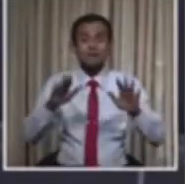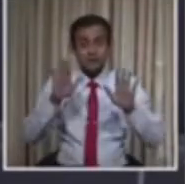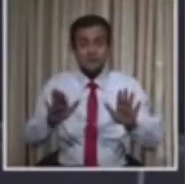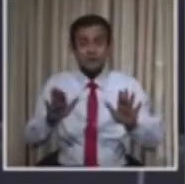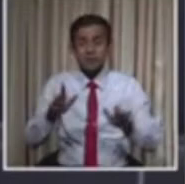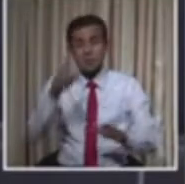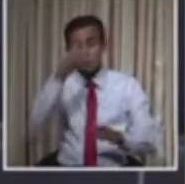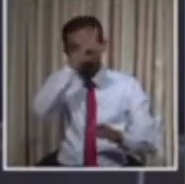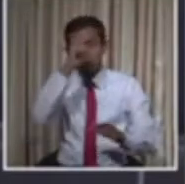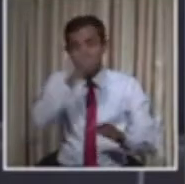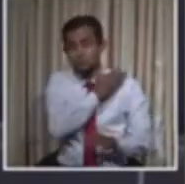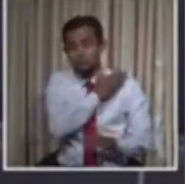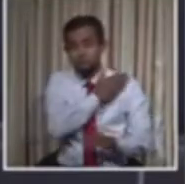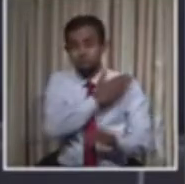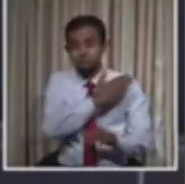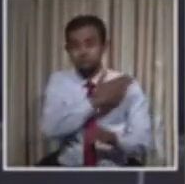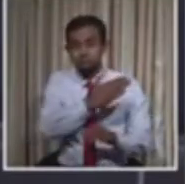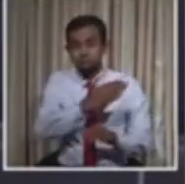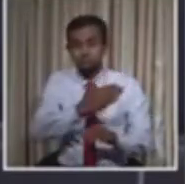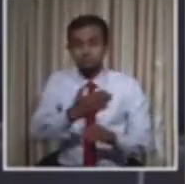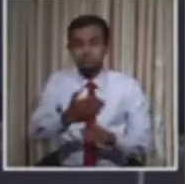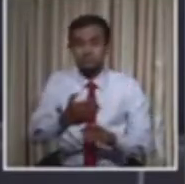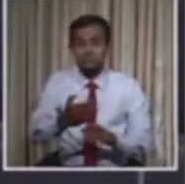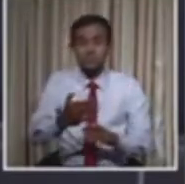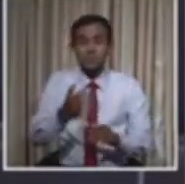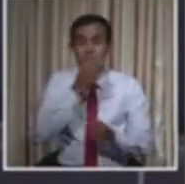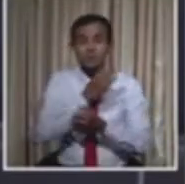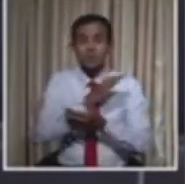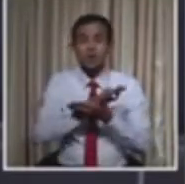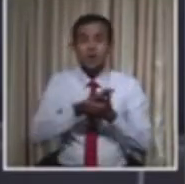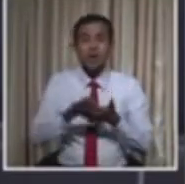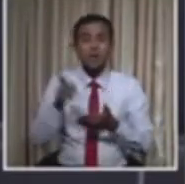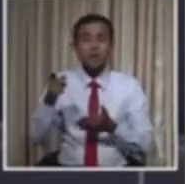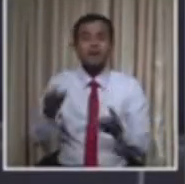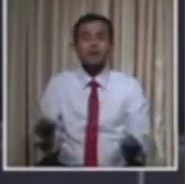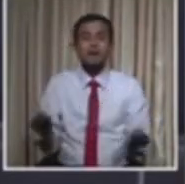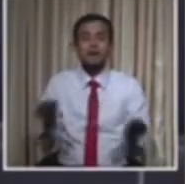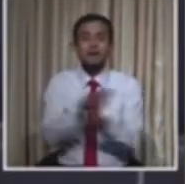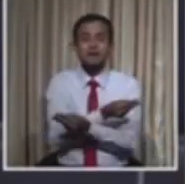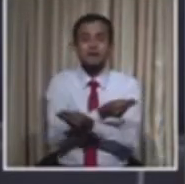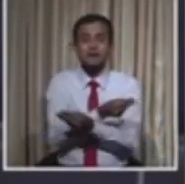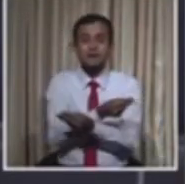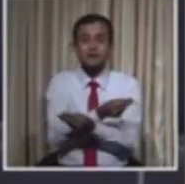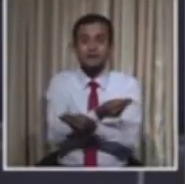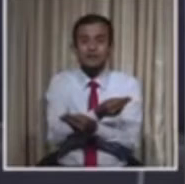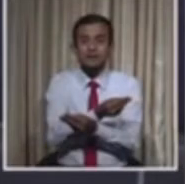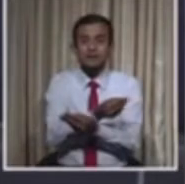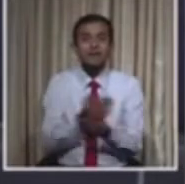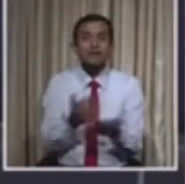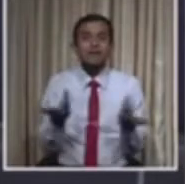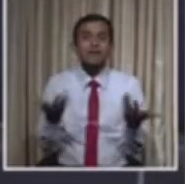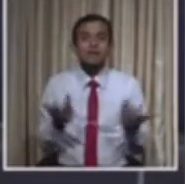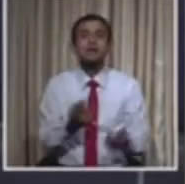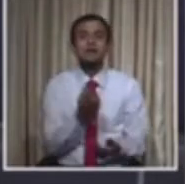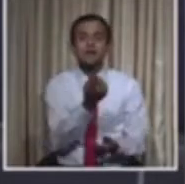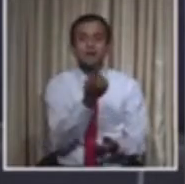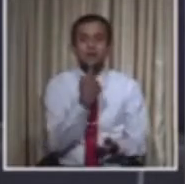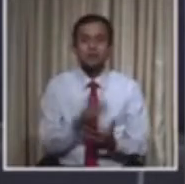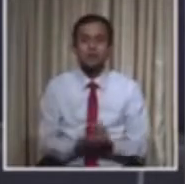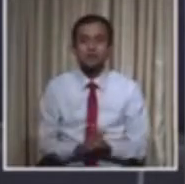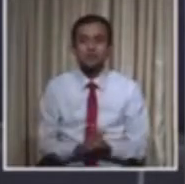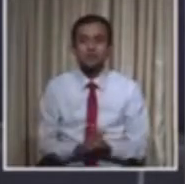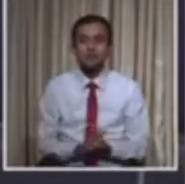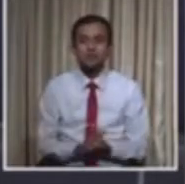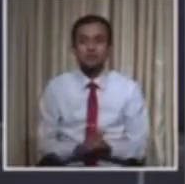මාස ගණනාවක් ගත වෙලා එනතුරු අම්මන්තොට මේගොල්ලන්ගේ ඩීල් එක නැහැ කියලාමයි කිව්වේ